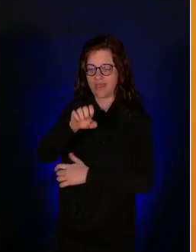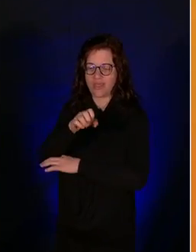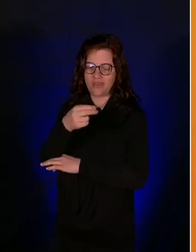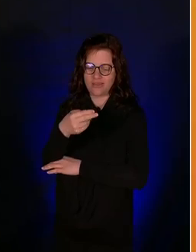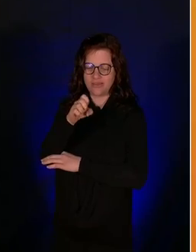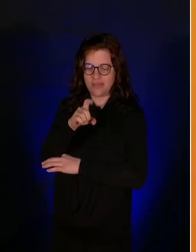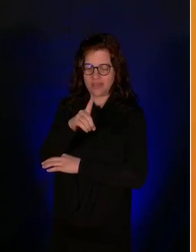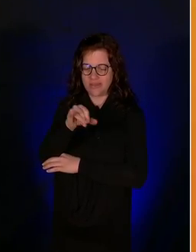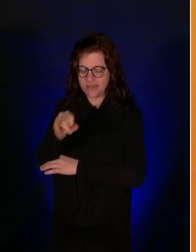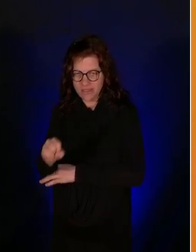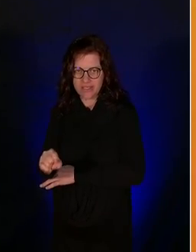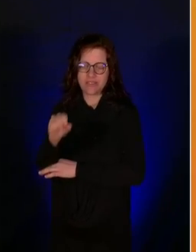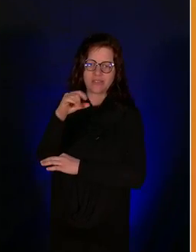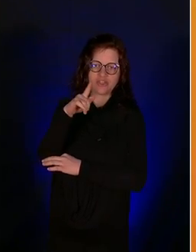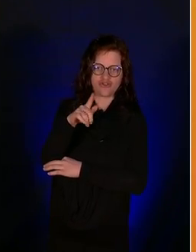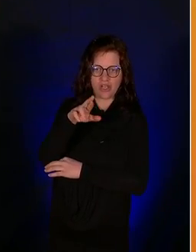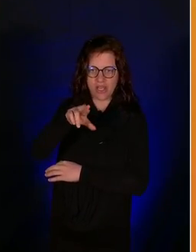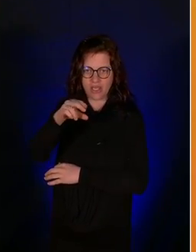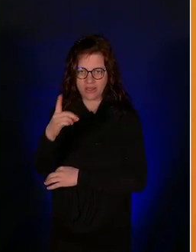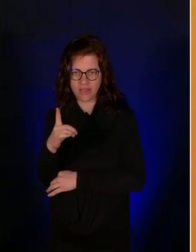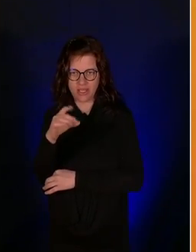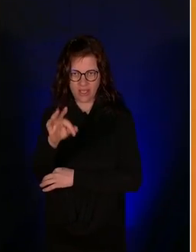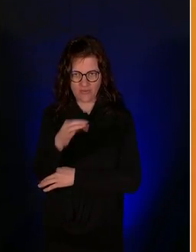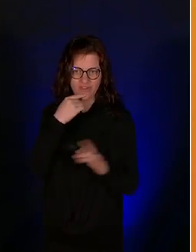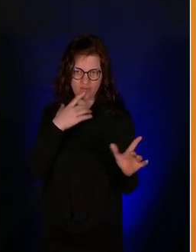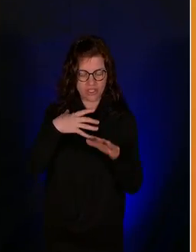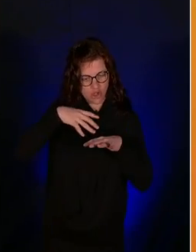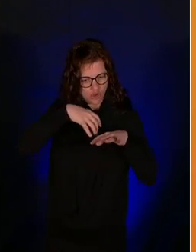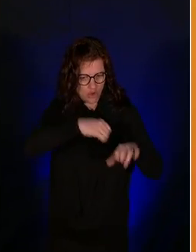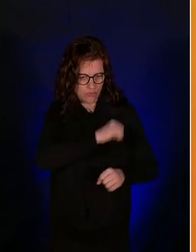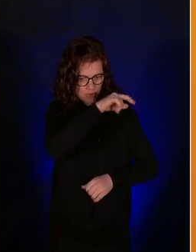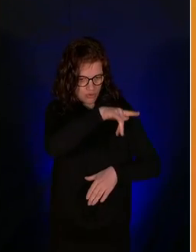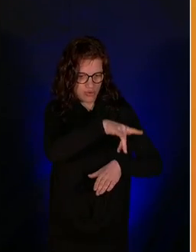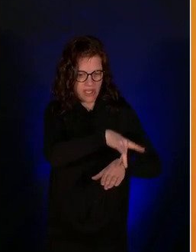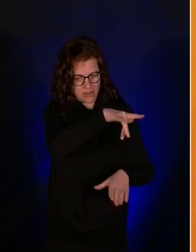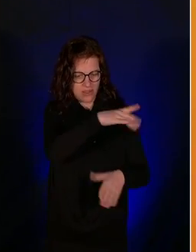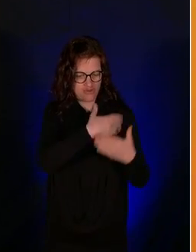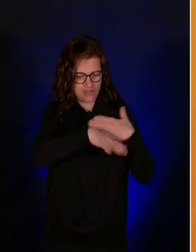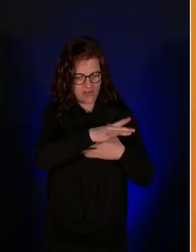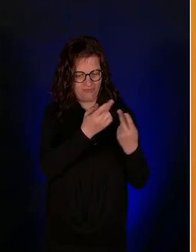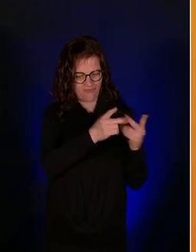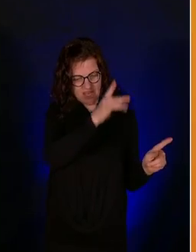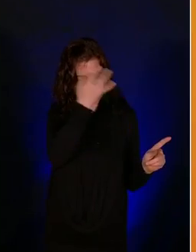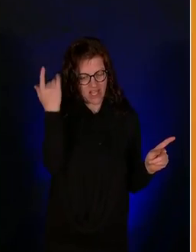qui occupent leur site à Sainte depuis 12 jours, et quand je dis 12 jours, c'est y compris la nuit.